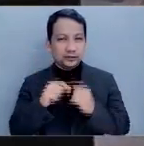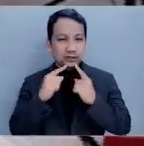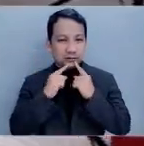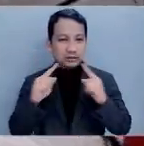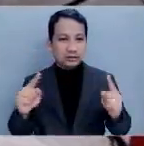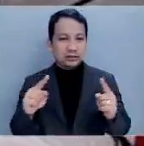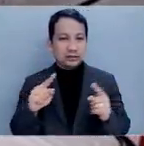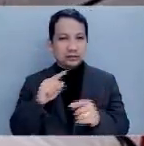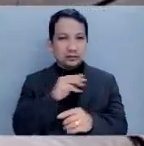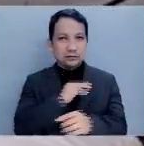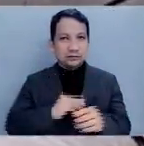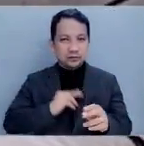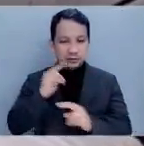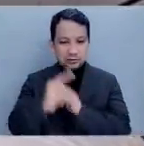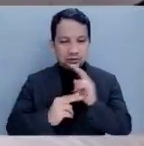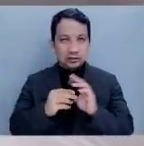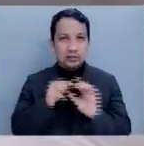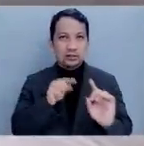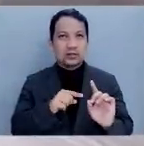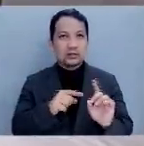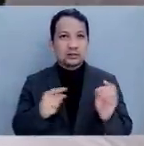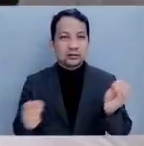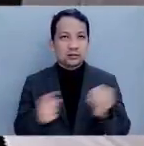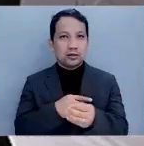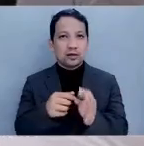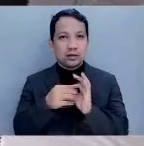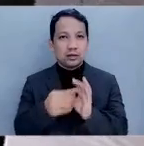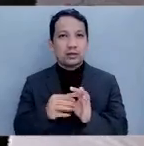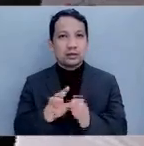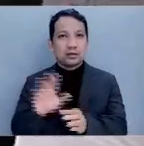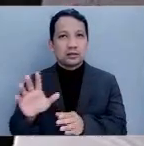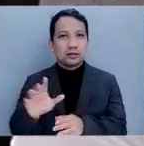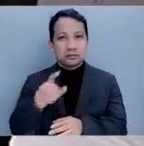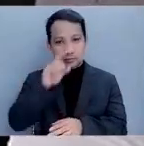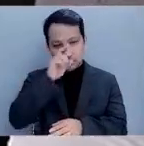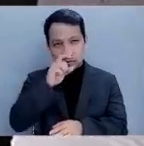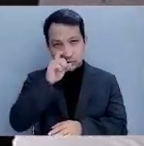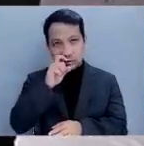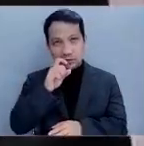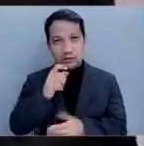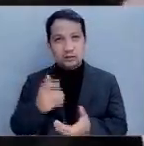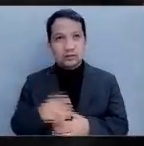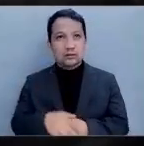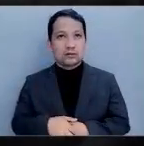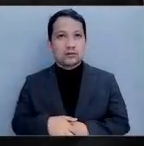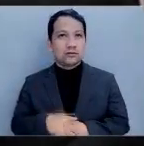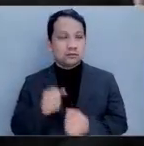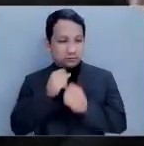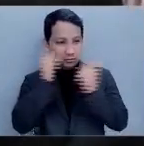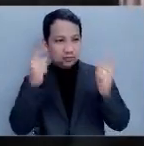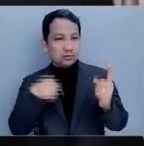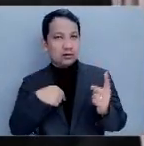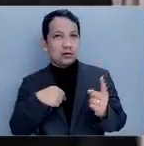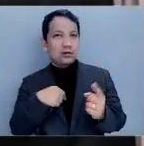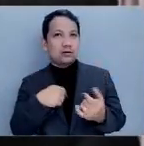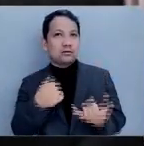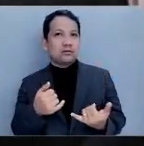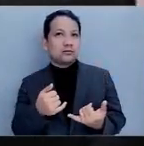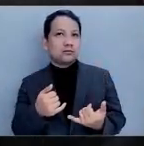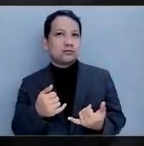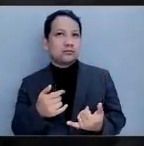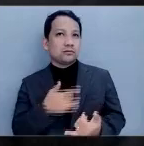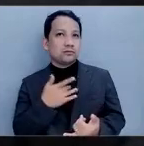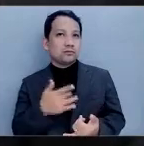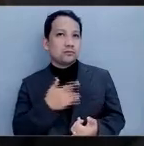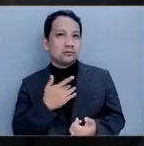ng Miss Universe Organization, natatanggalin na nito ang kanilang age limit. To be honest, it really shocked me, but at the same time, I feel